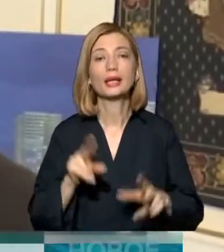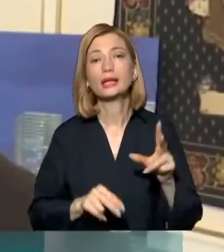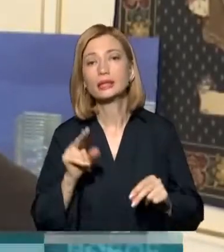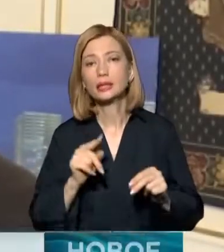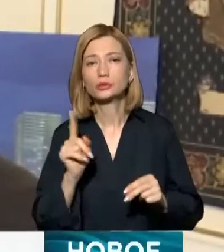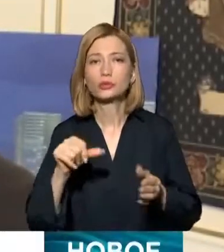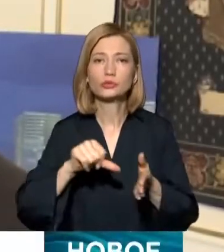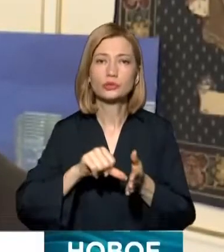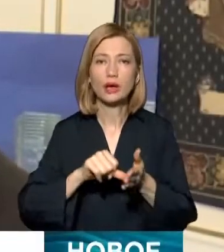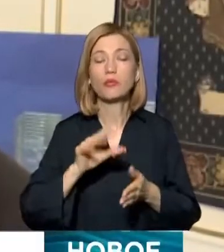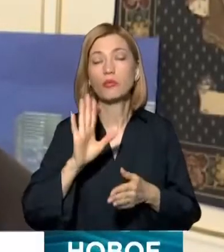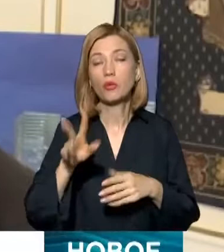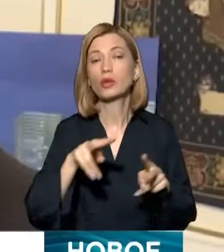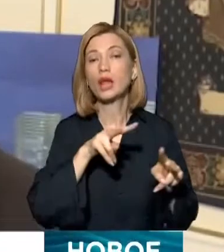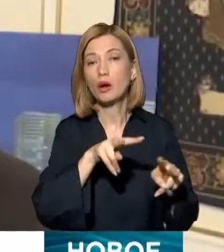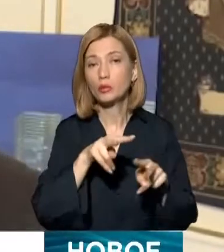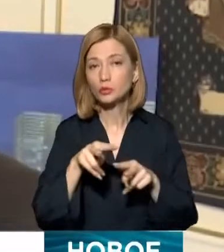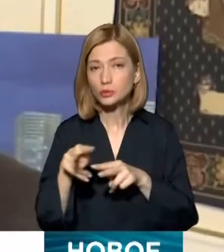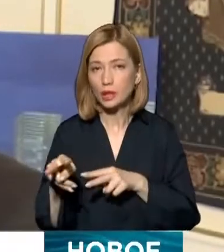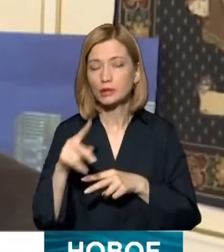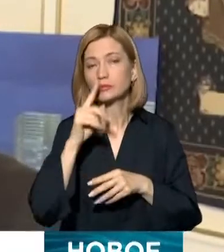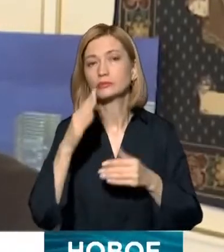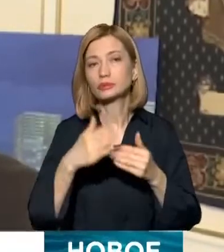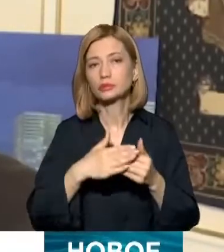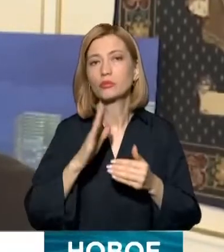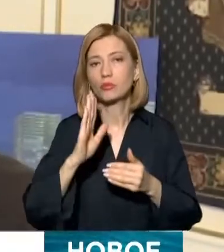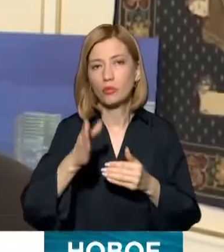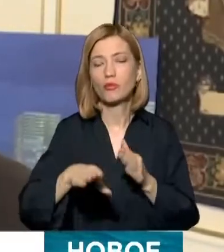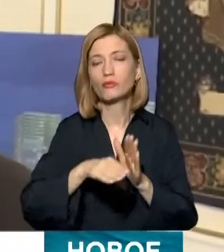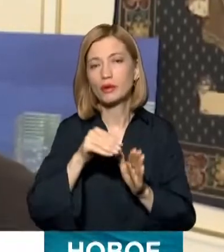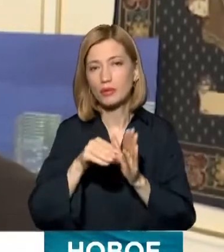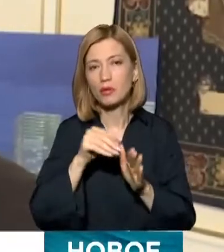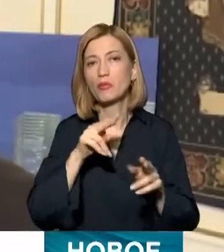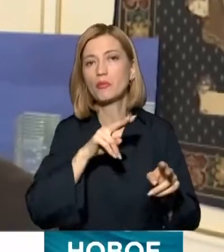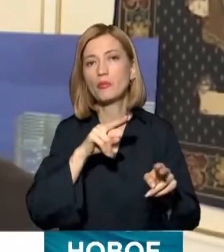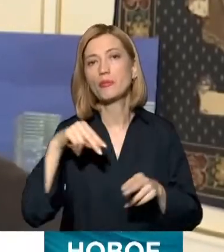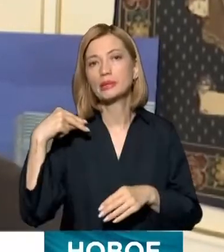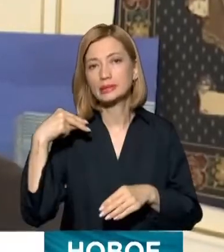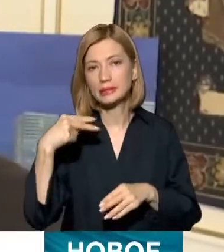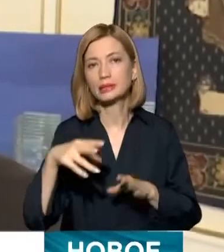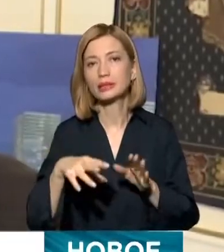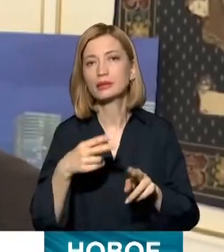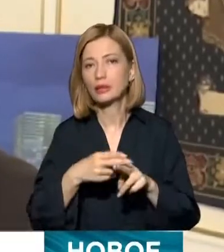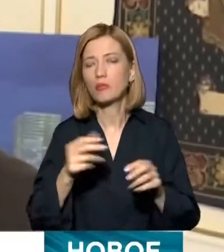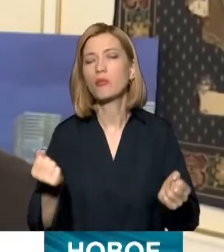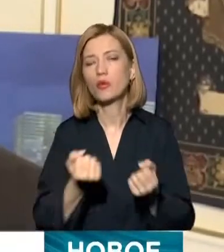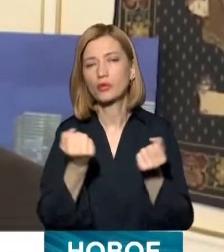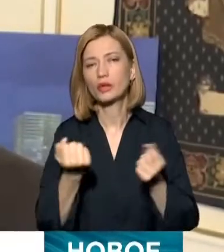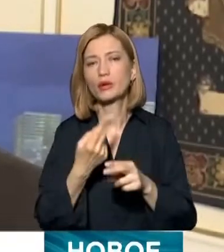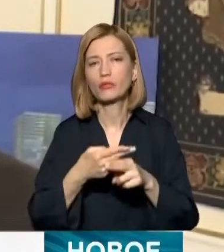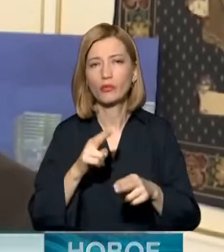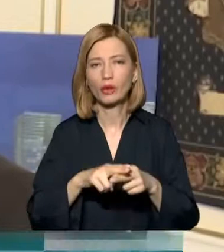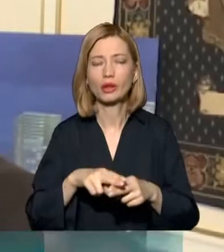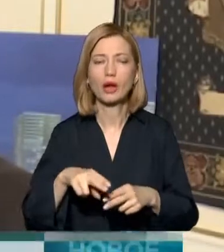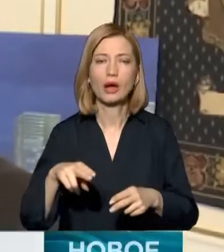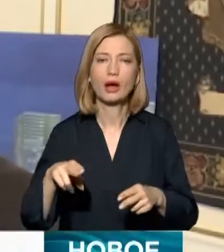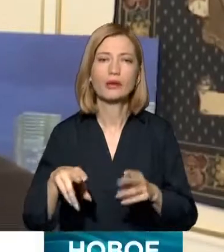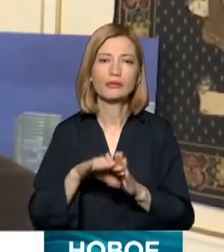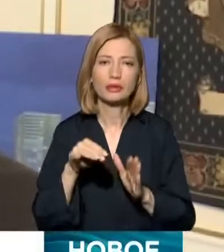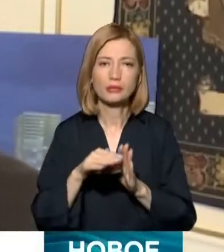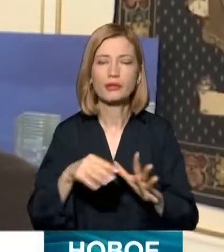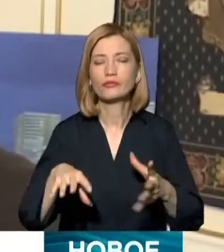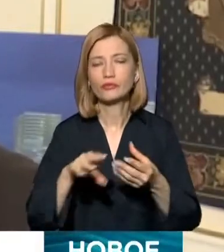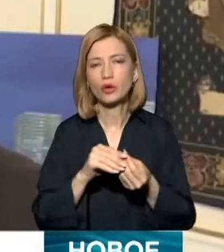участвовать в качестве наблюдателя на очередных президентских выборах в Казахстане. Я поддерживаю эти выборы. Это продолжение